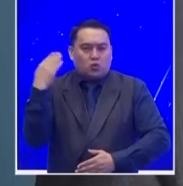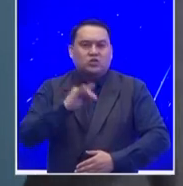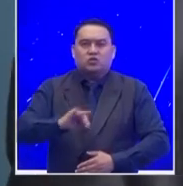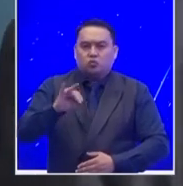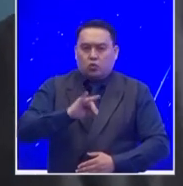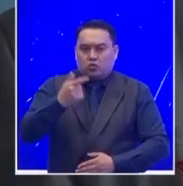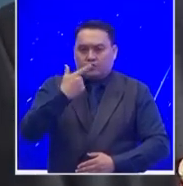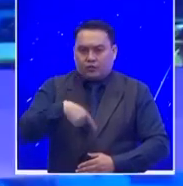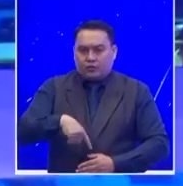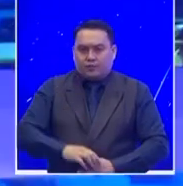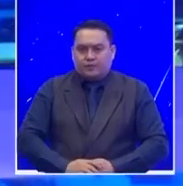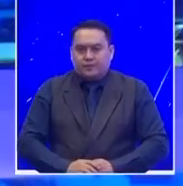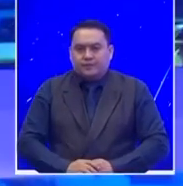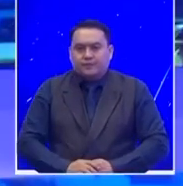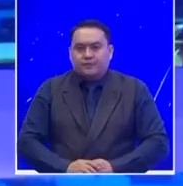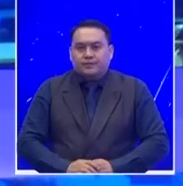историю.